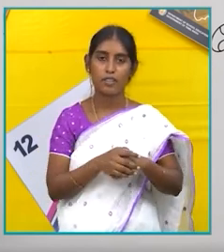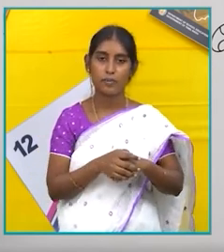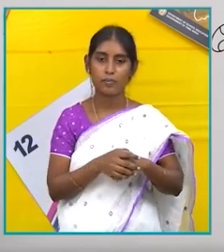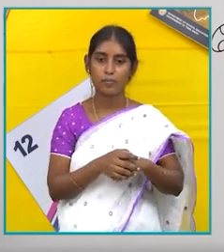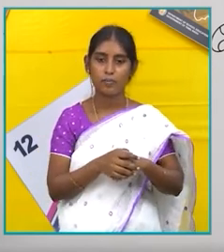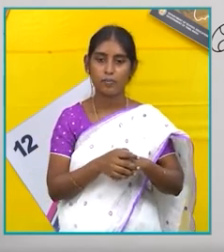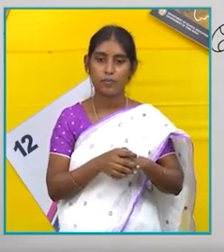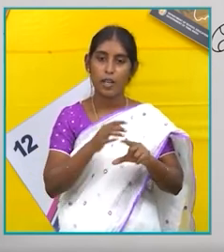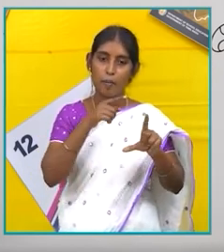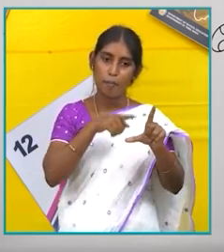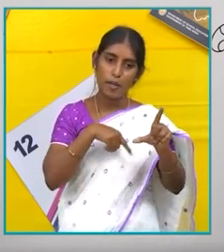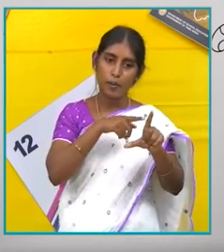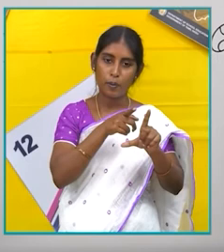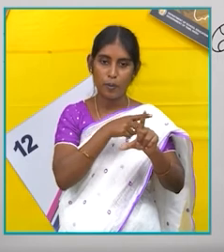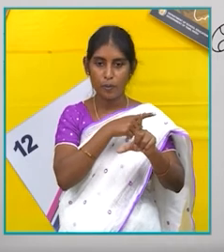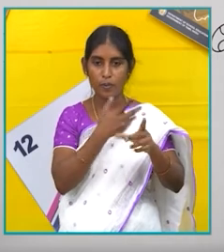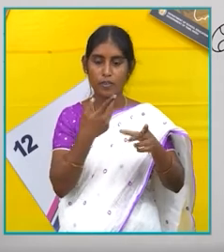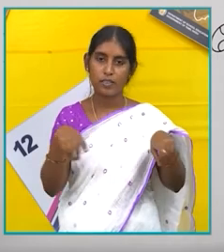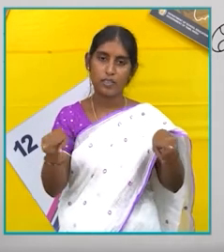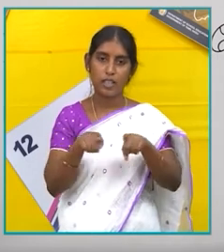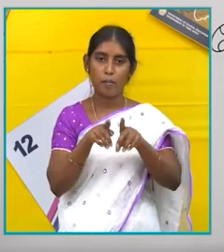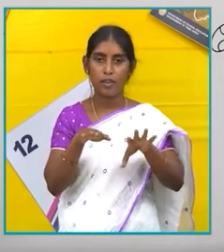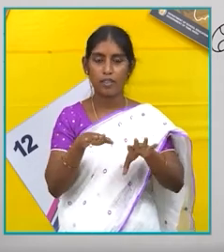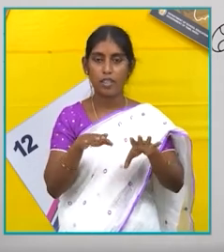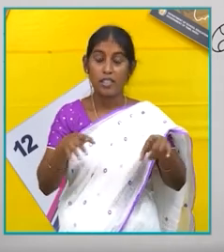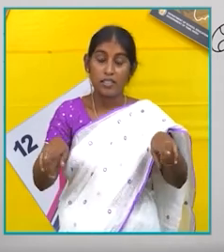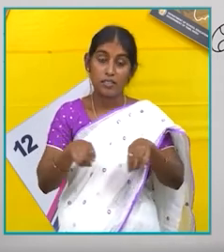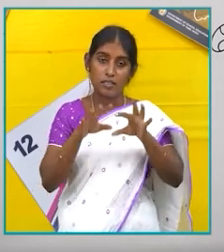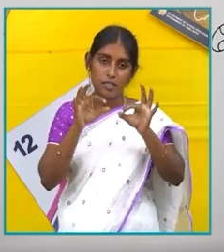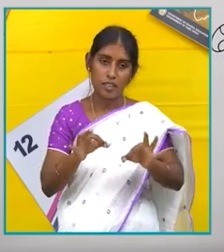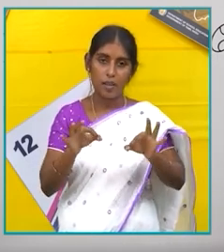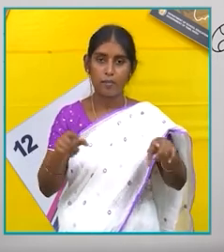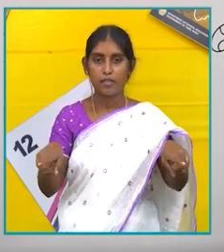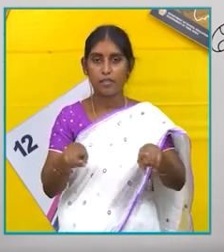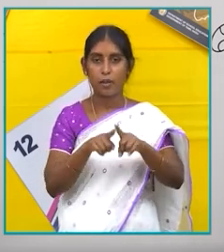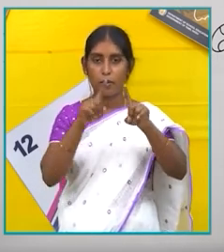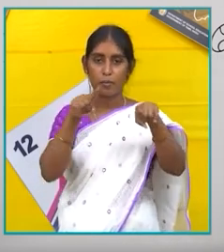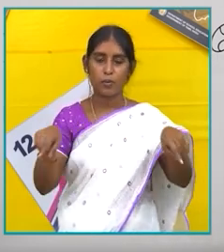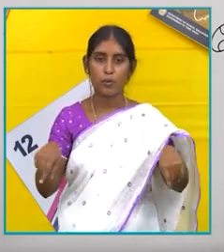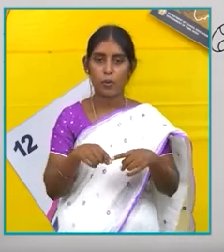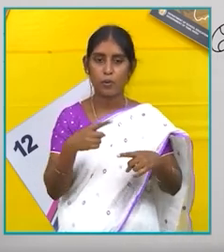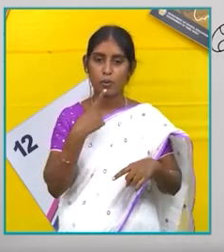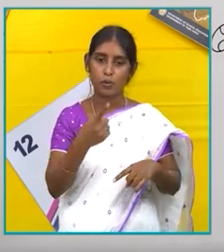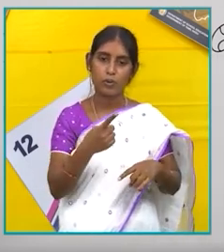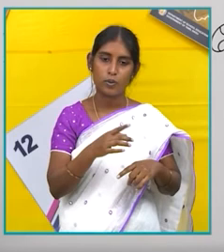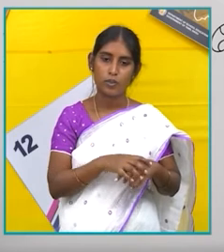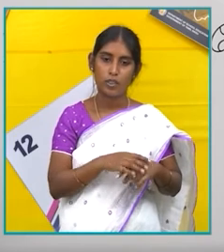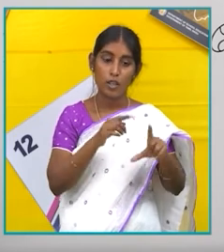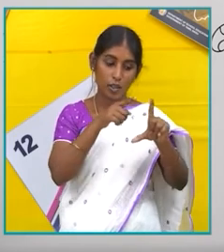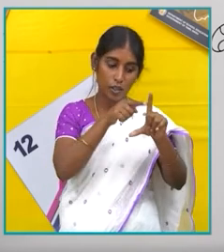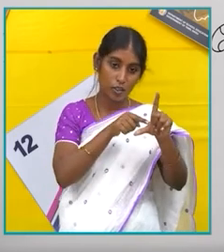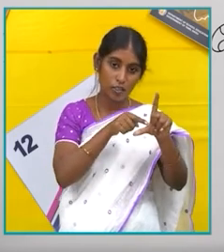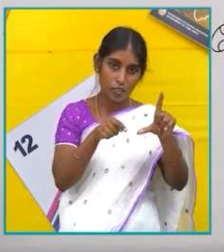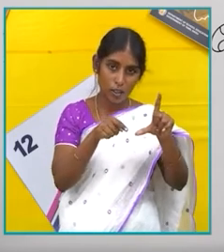பக்கம் ஏதாவது ஒரு பக்கம் சமமா இருந்ததுனா அவை சர்வசம முக்கோணங்கள் முதல் முக்கோணத்தோட